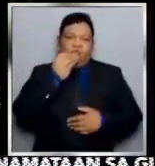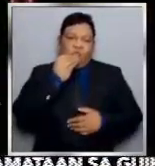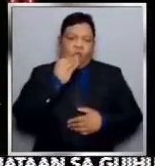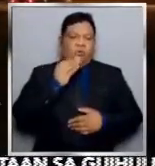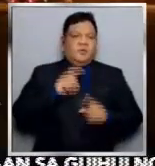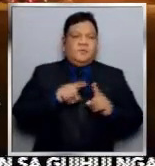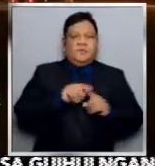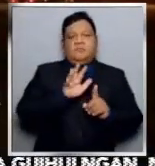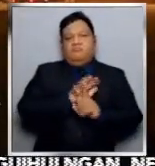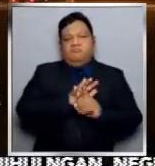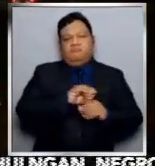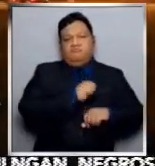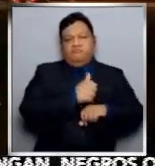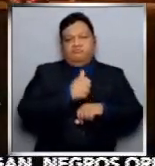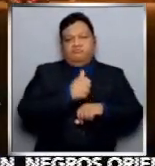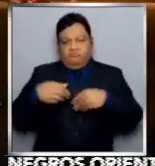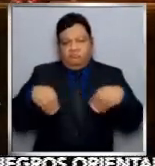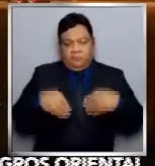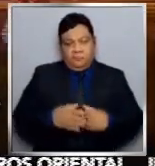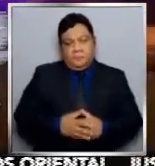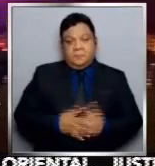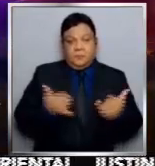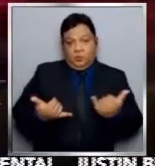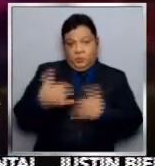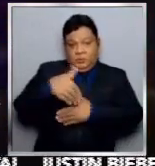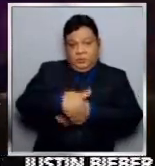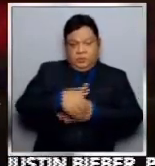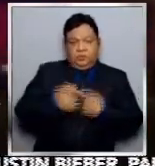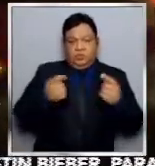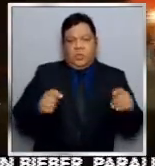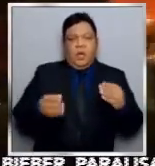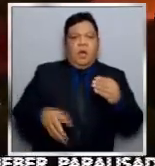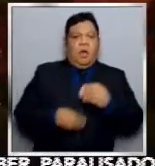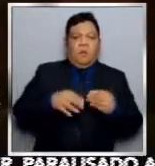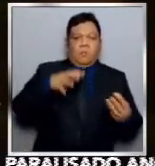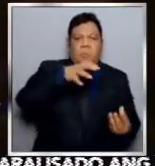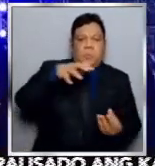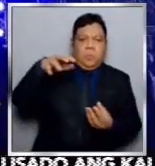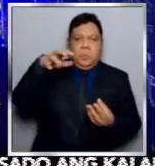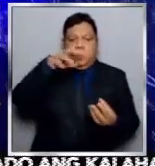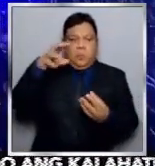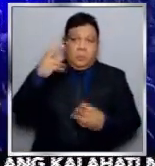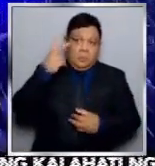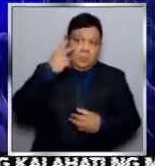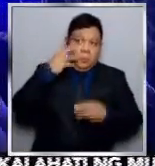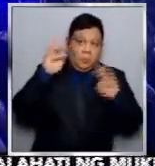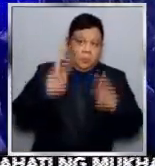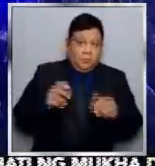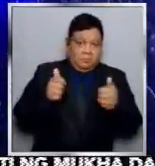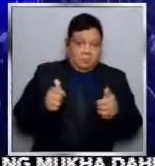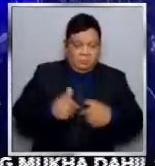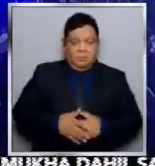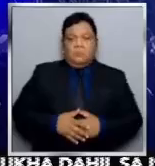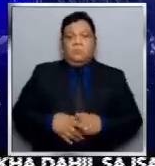venue. Ngayong gabi, susubukan umanong dagdagan ng mga lobo sa night glow kung gaganda ang panahon. Isa rin sa pinakahihintay